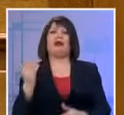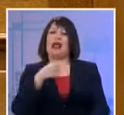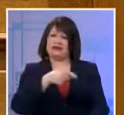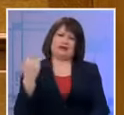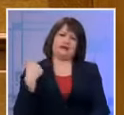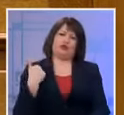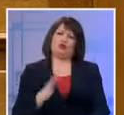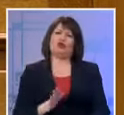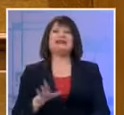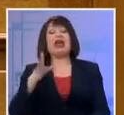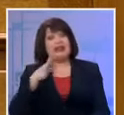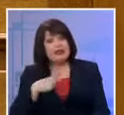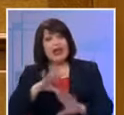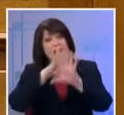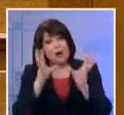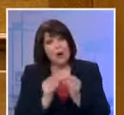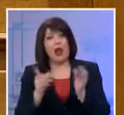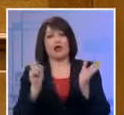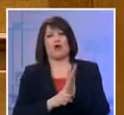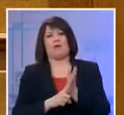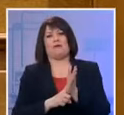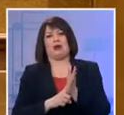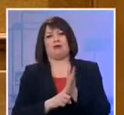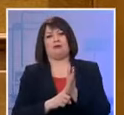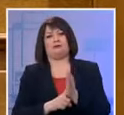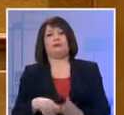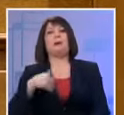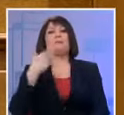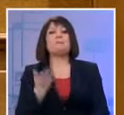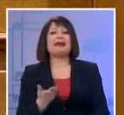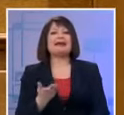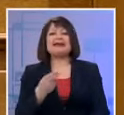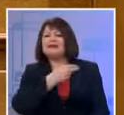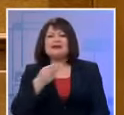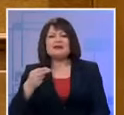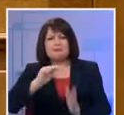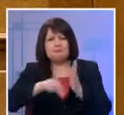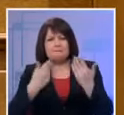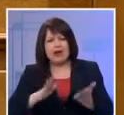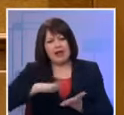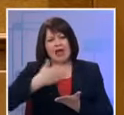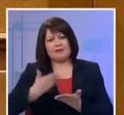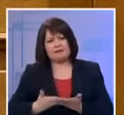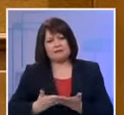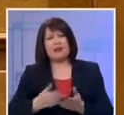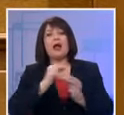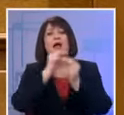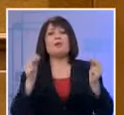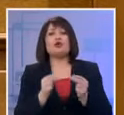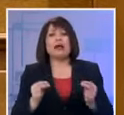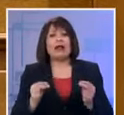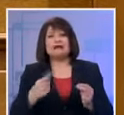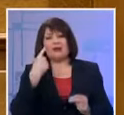εσείς, αλλά γιατί θέλαμε πλήρη νομιμοποίηση. Και μετά κάνατε ερμηνεία αυτών που υπογράψατε. Και τελικώς